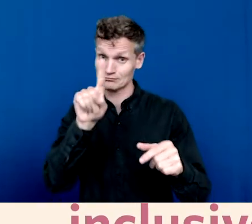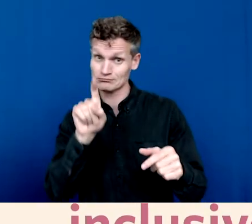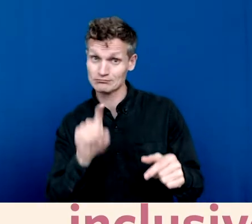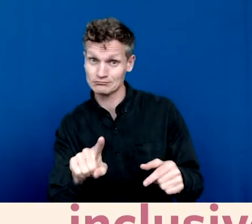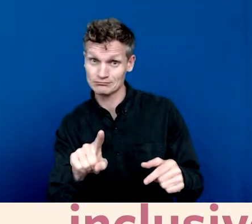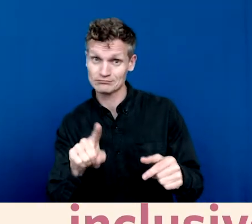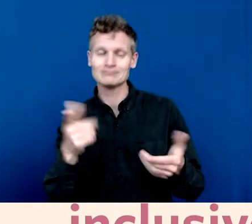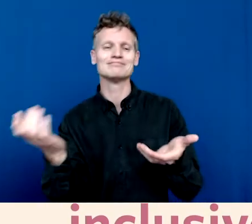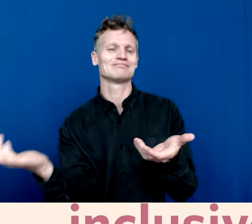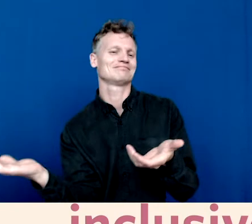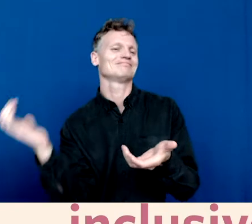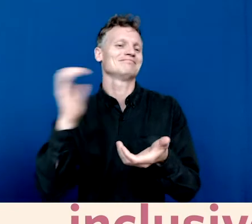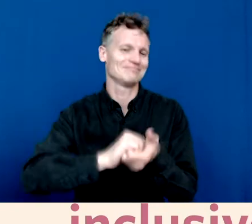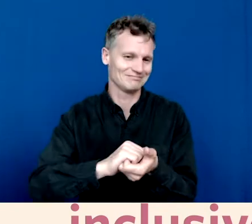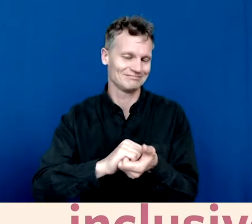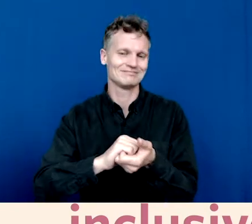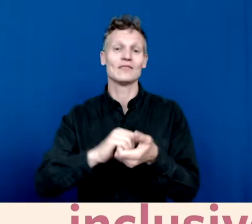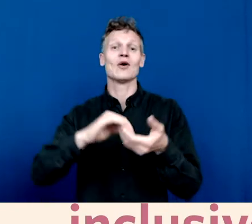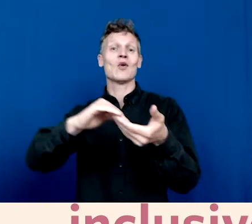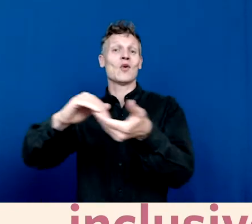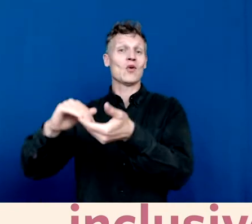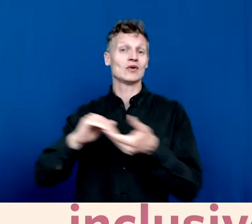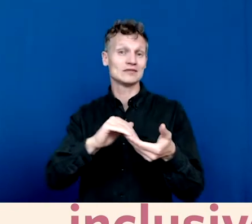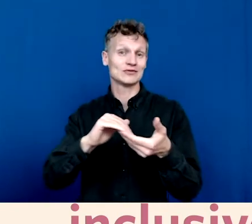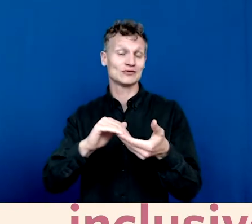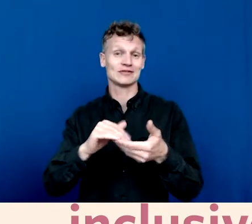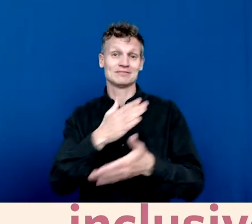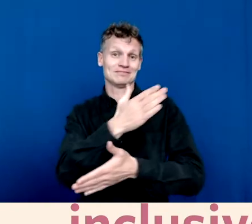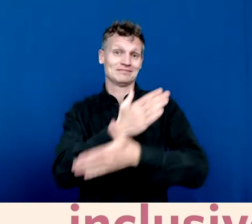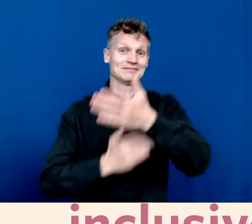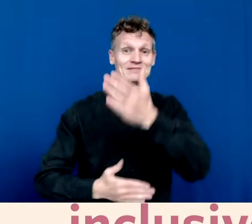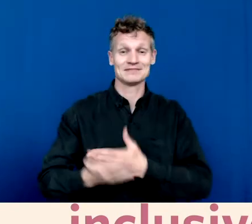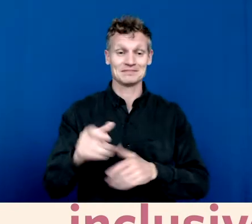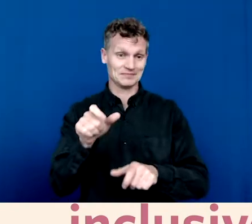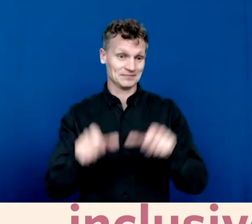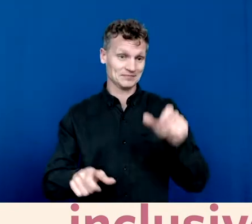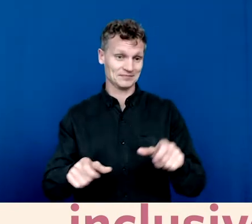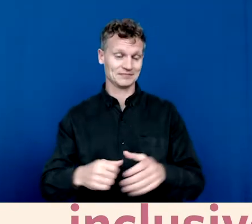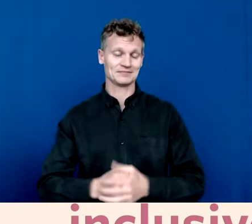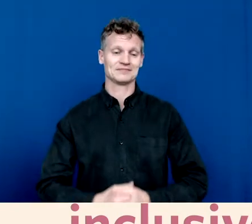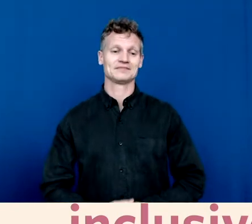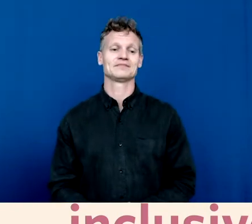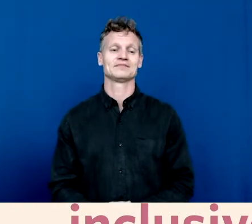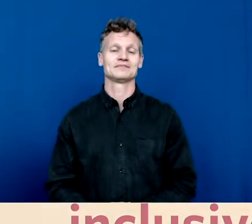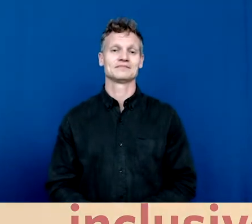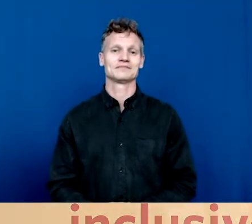en partenariat avec des organisations des personnes en situation de handicap.